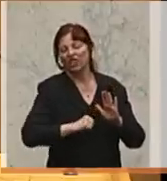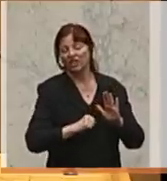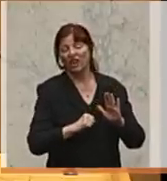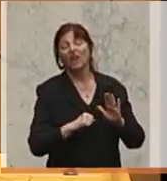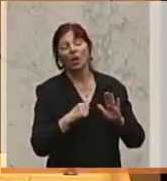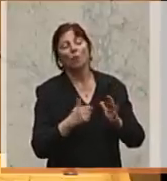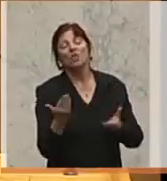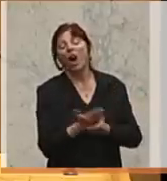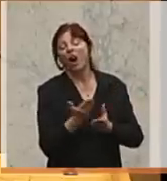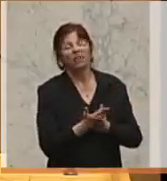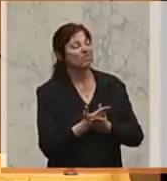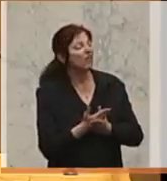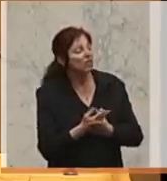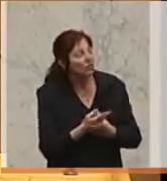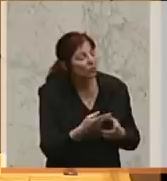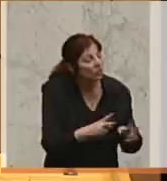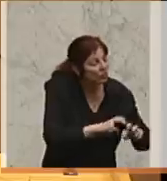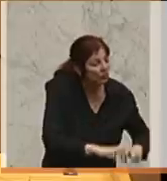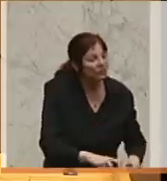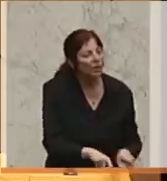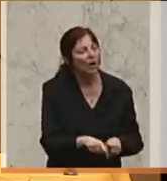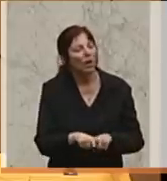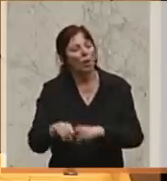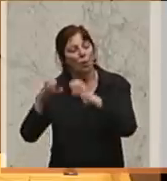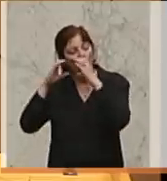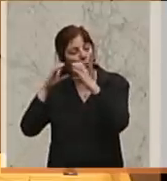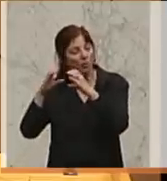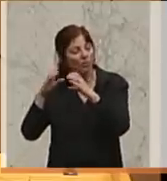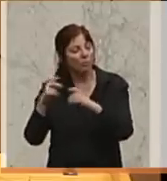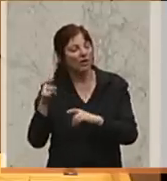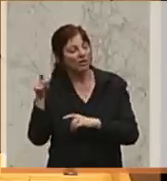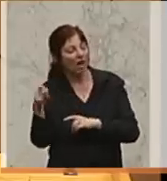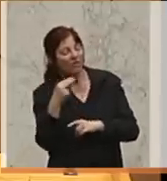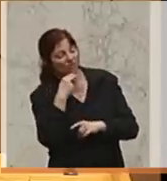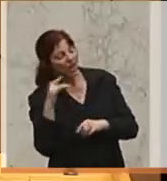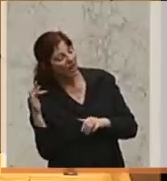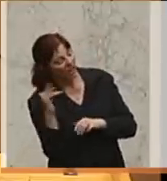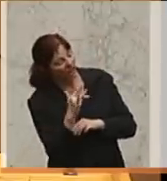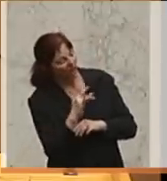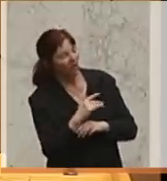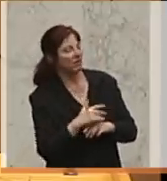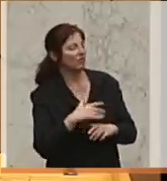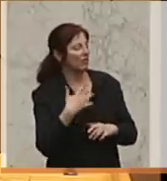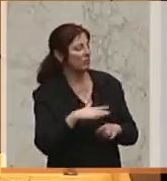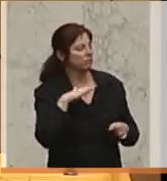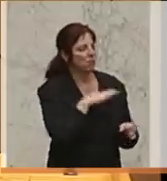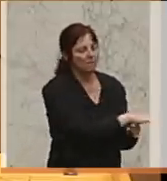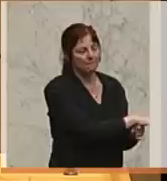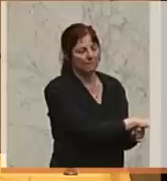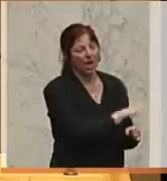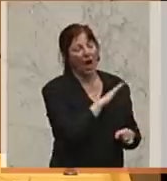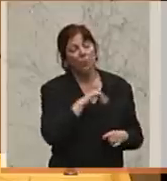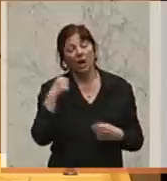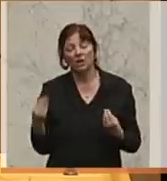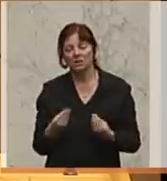anderen, in dem Fall immer ausgehend von der ÖVP, fertig zu machen. Aber eines geht nicht: dass die Hauptpartei